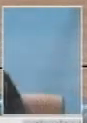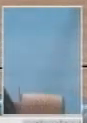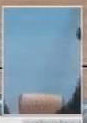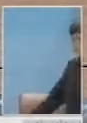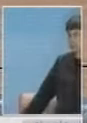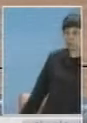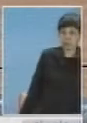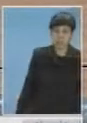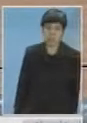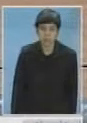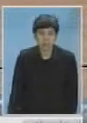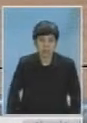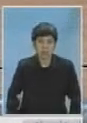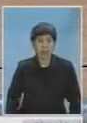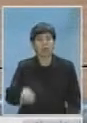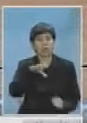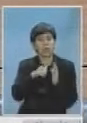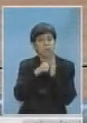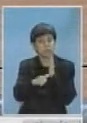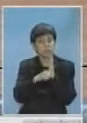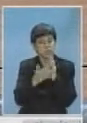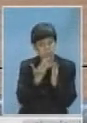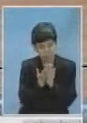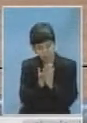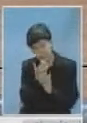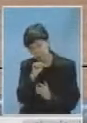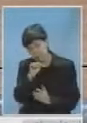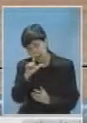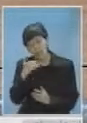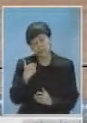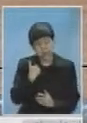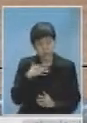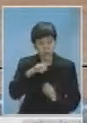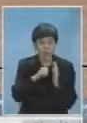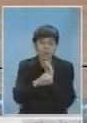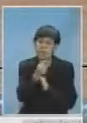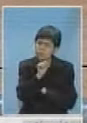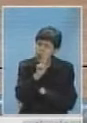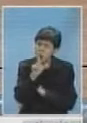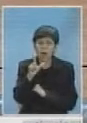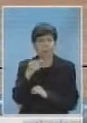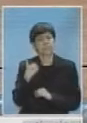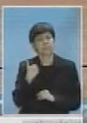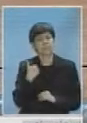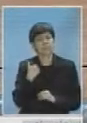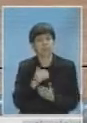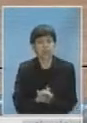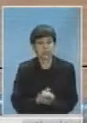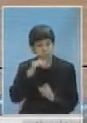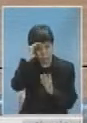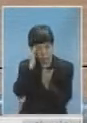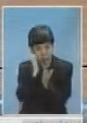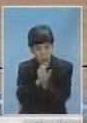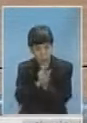แต่กรมสรรพากรก็มี10 ล้านกับเขาด้วยกรมสรรพสามิตก็มี12 ล้านกับเขาด้วยตำรวจทางหลว